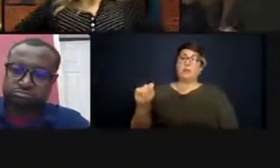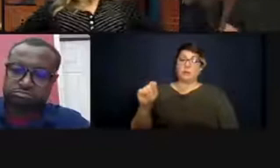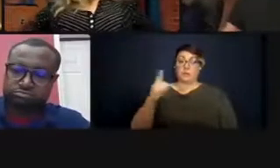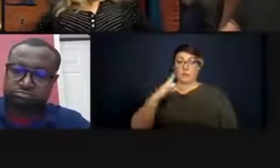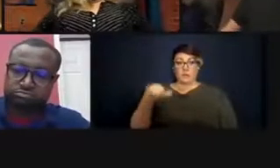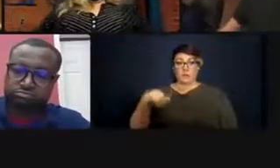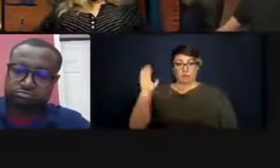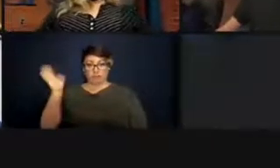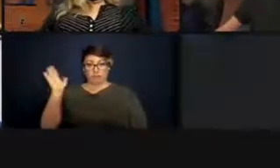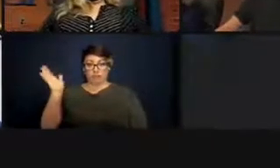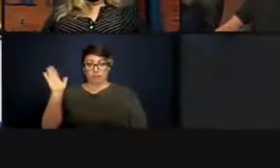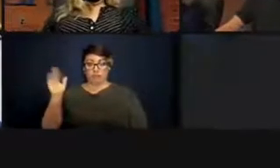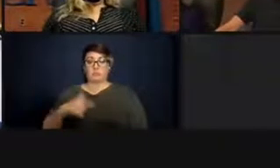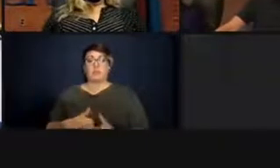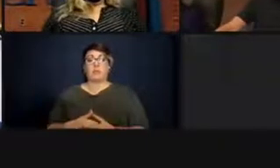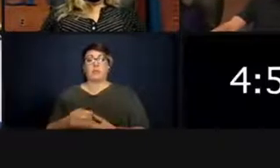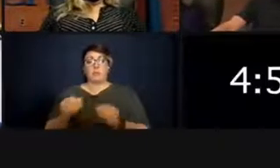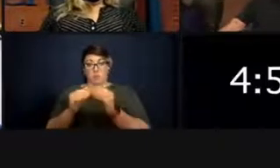Wasilisho hili